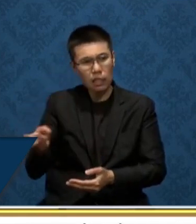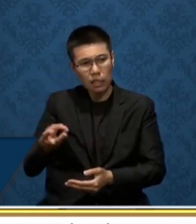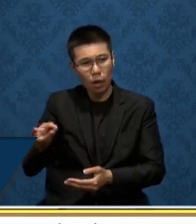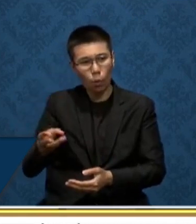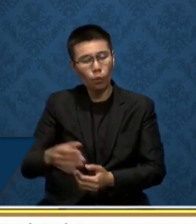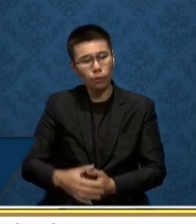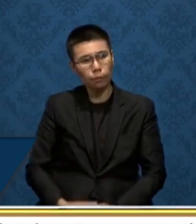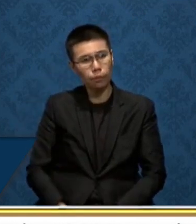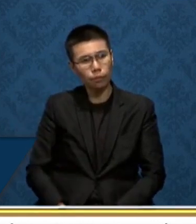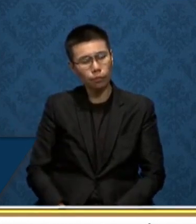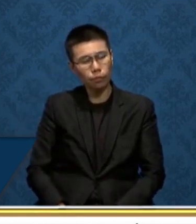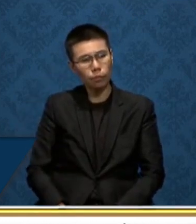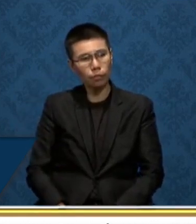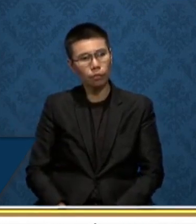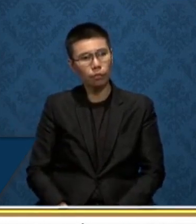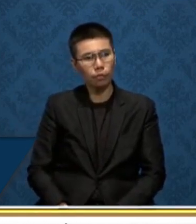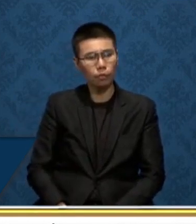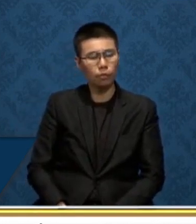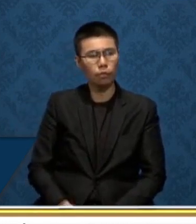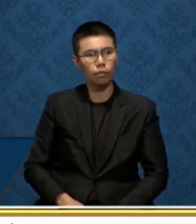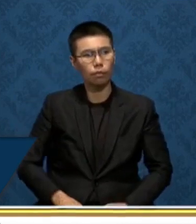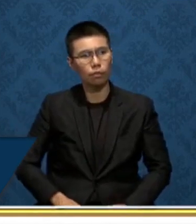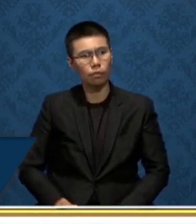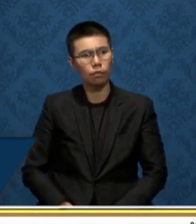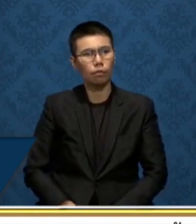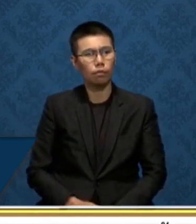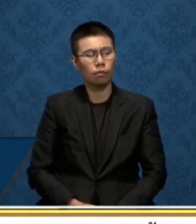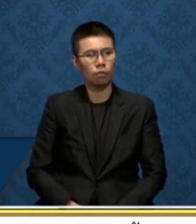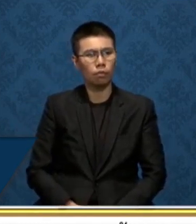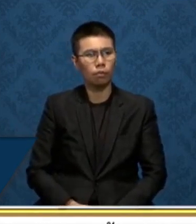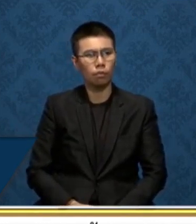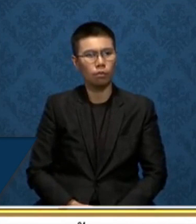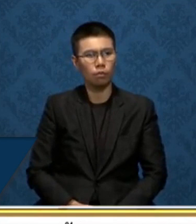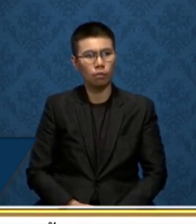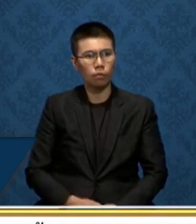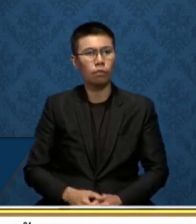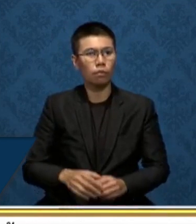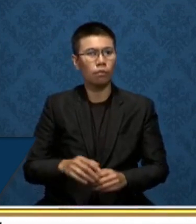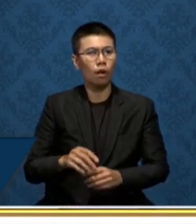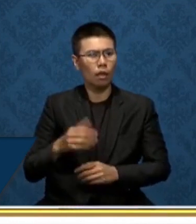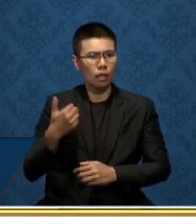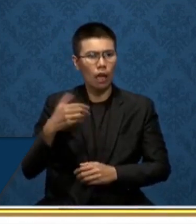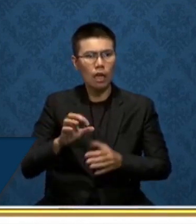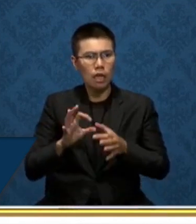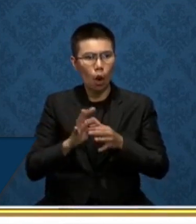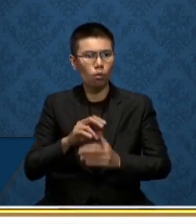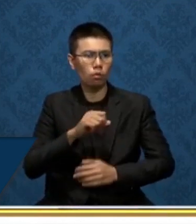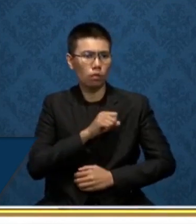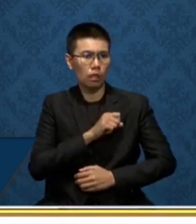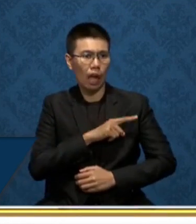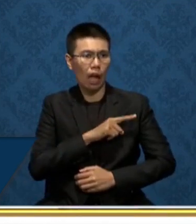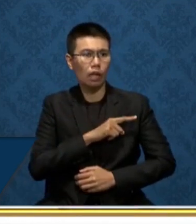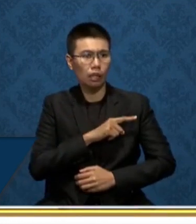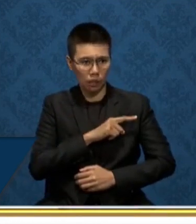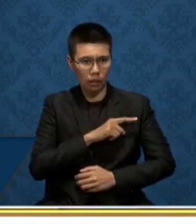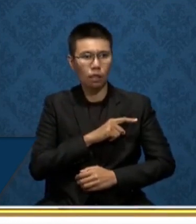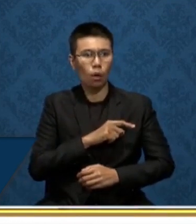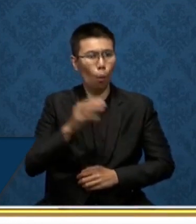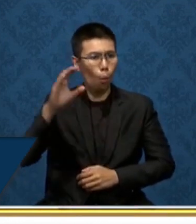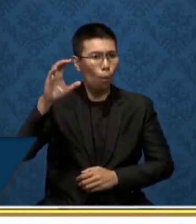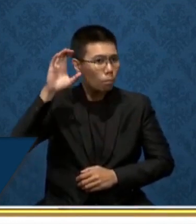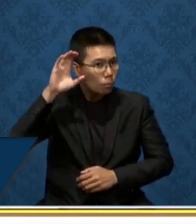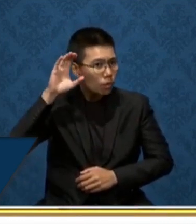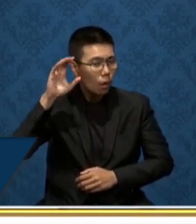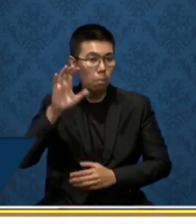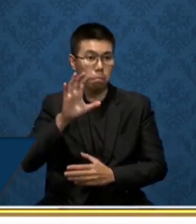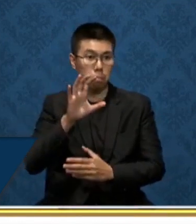ย่าง spiritual abuse ซึ่งอันนี้จะเน้นความเชื่อทางด้านศาสนานะครับอันนี้ก็เป็นความรุนแรงอย่างหนึ่งการ